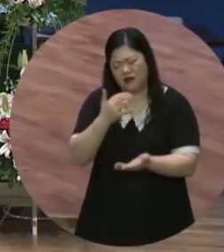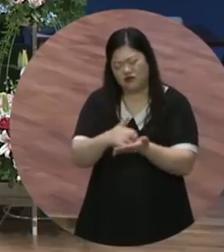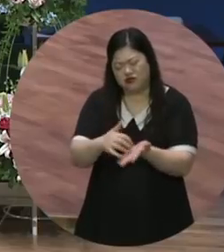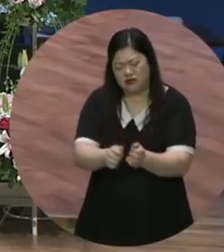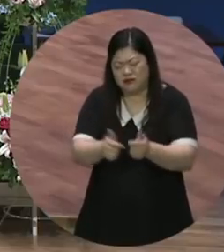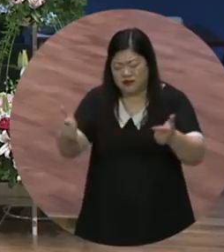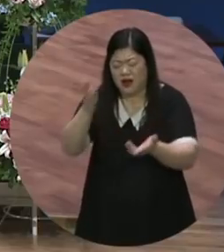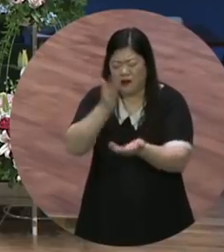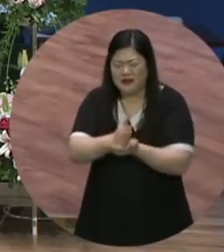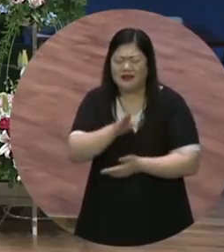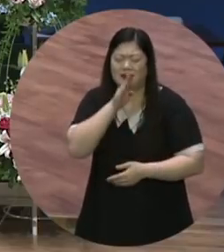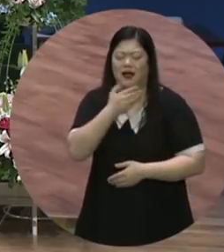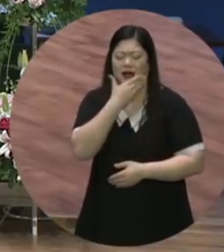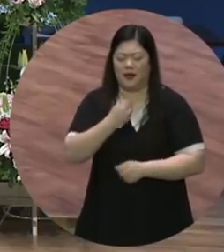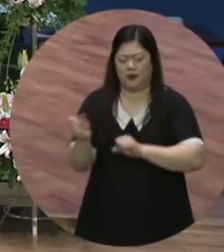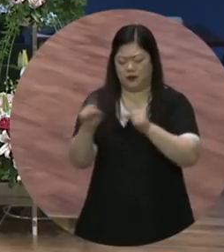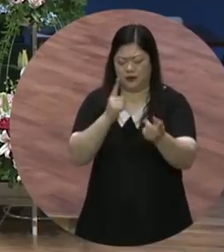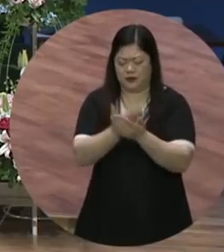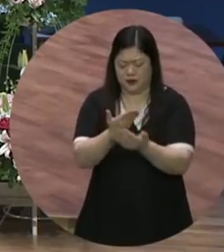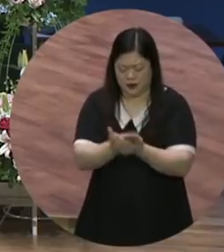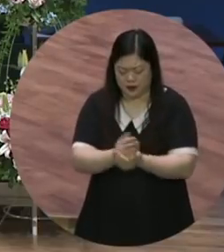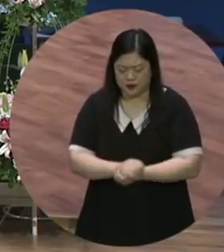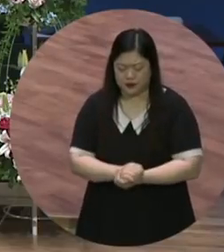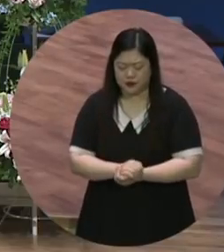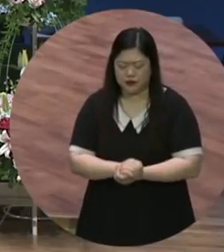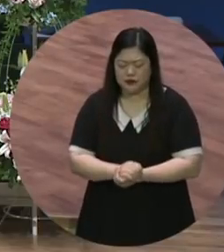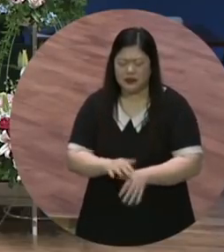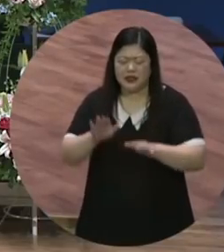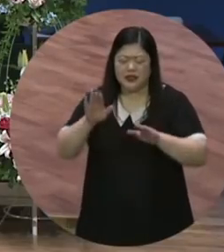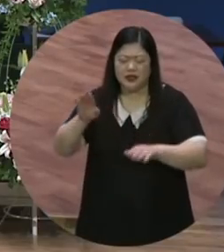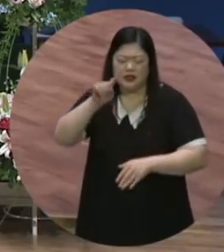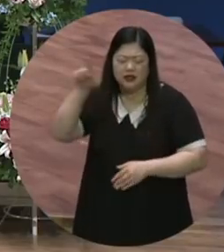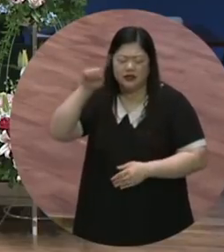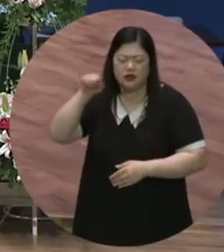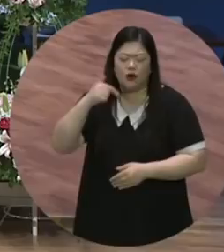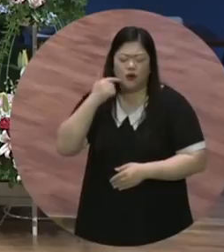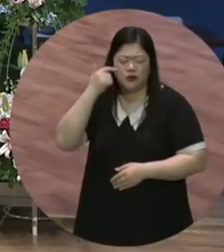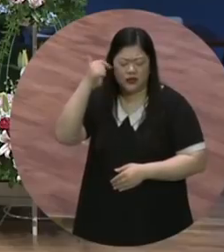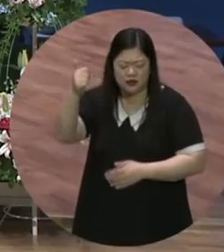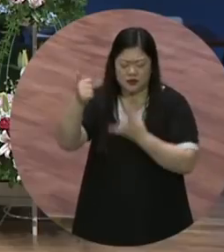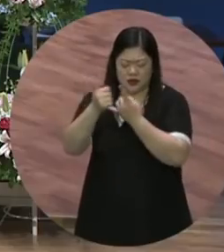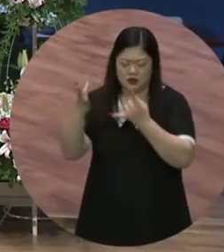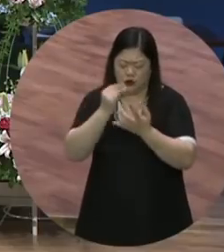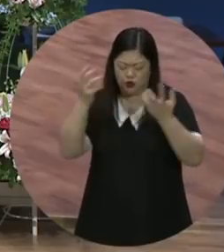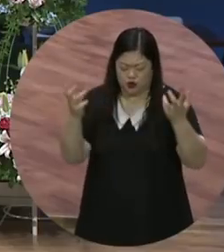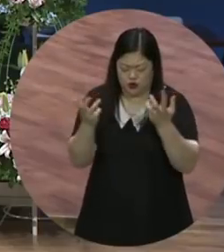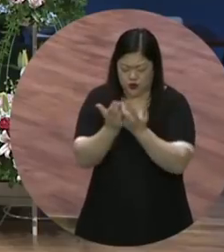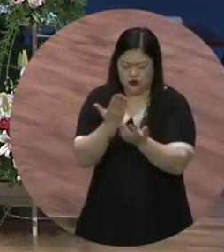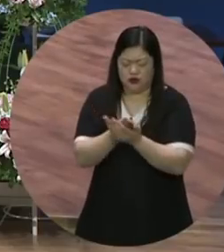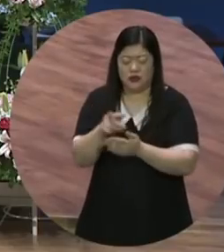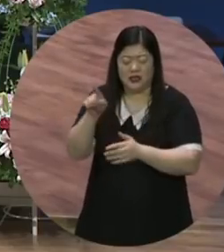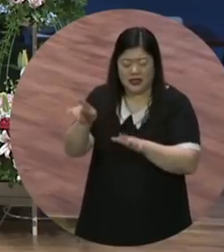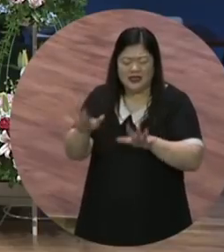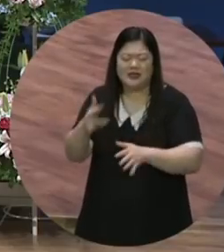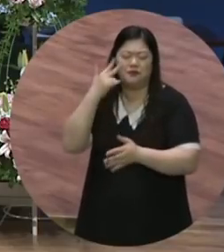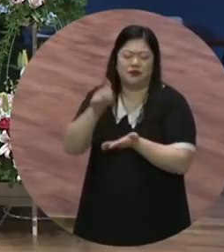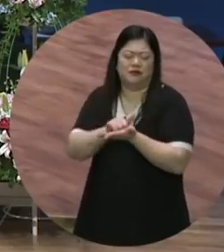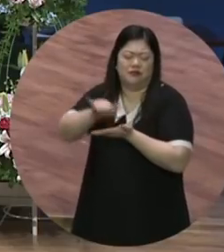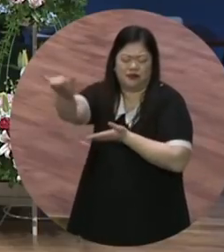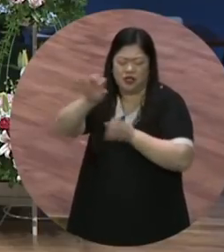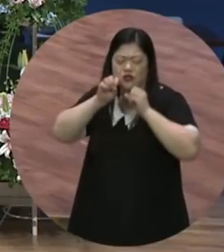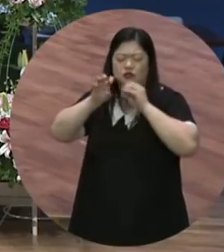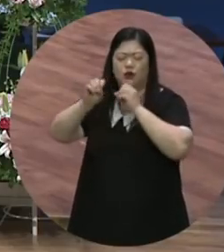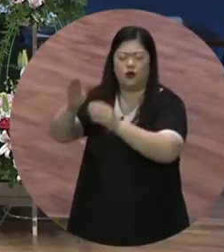주시옵소서. 정은주 담임 목사님께 성령 충만함과 오력을 회복시켜 주시옵고 미주 대학 수련회 북미 전도